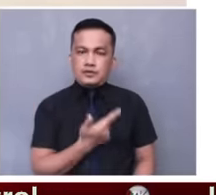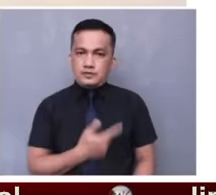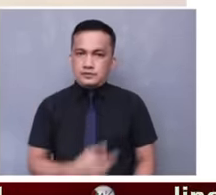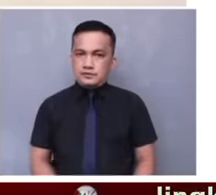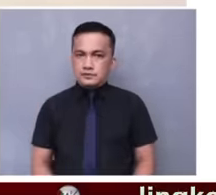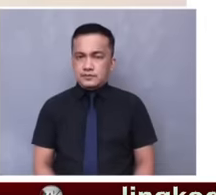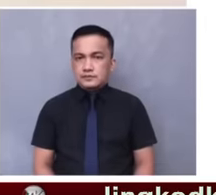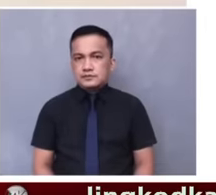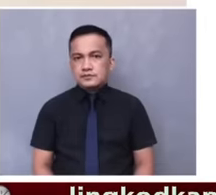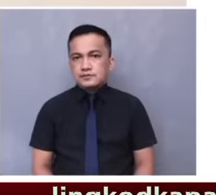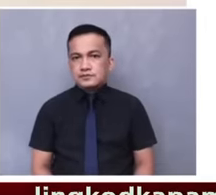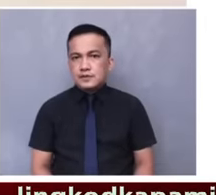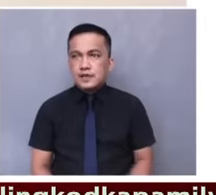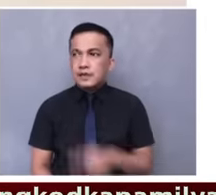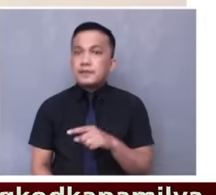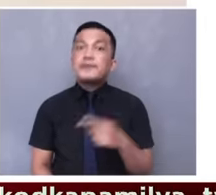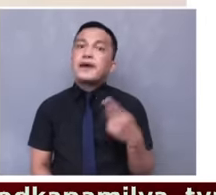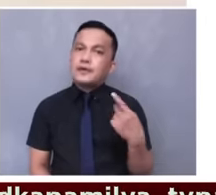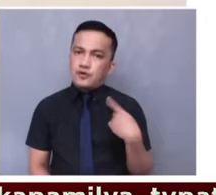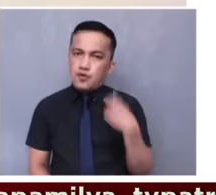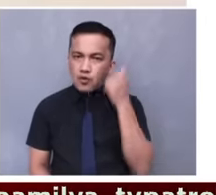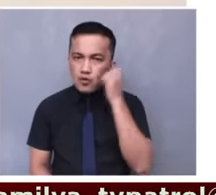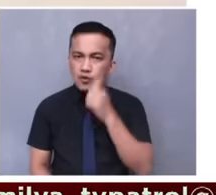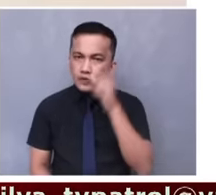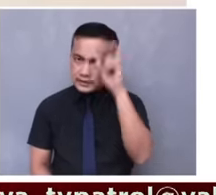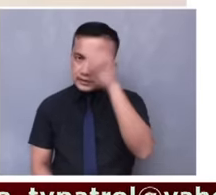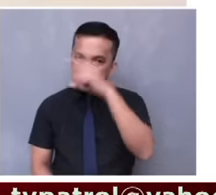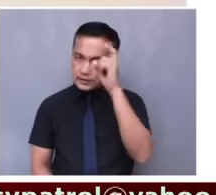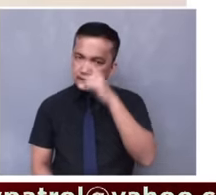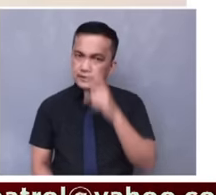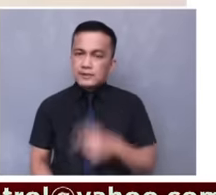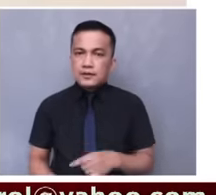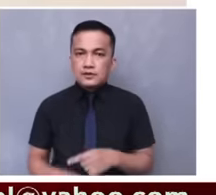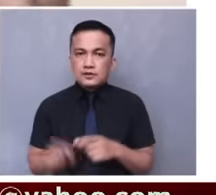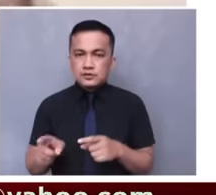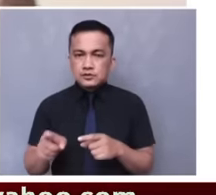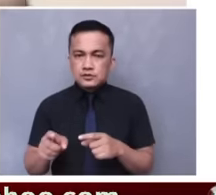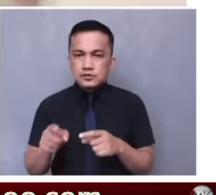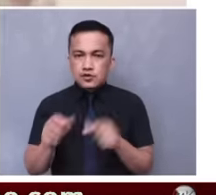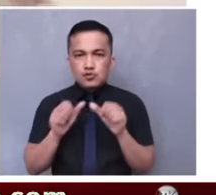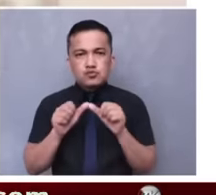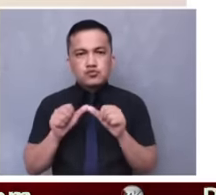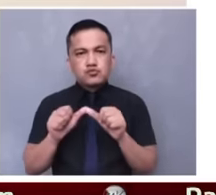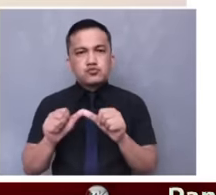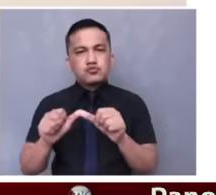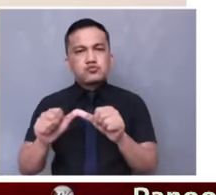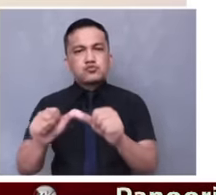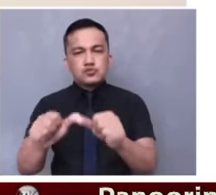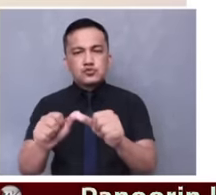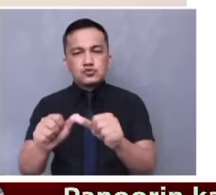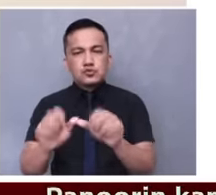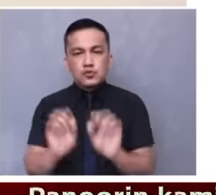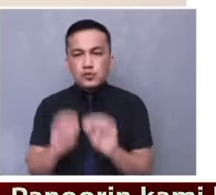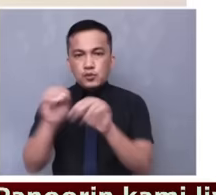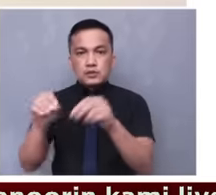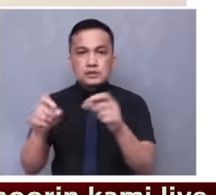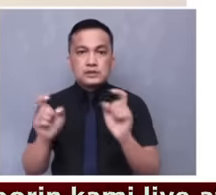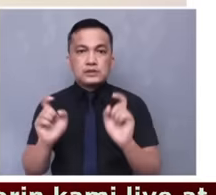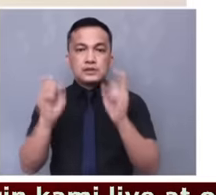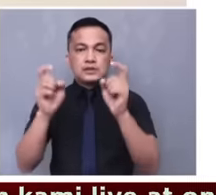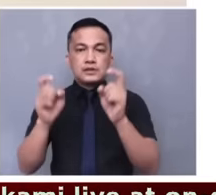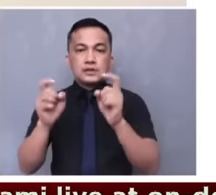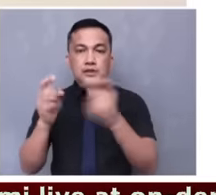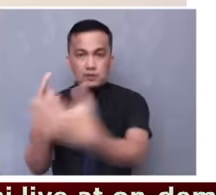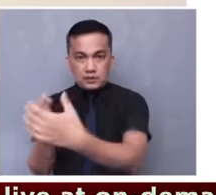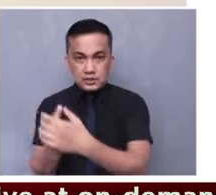always wisdom in being consistent, putting them immediately on quarantine as soon as they